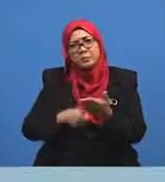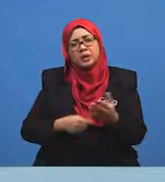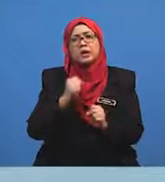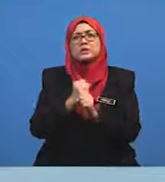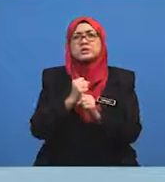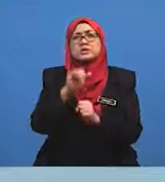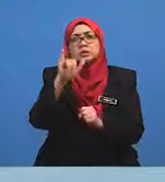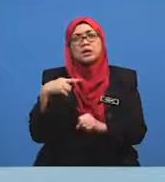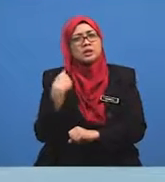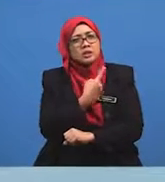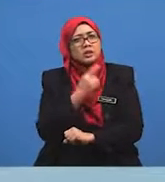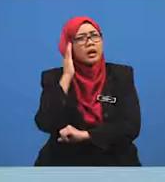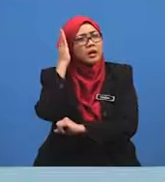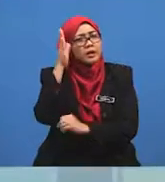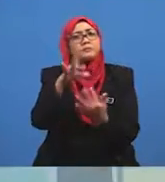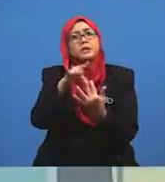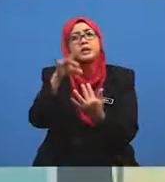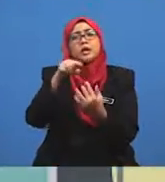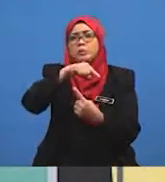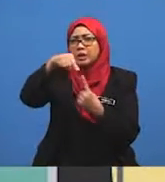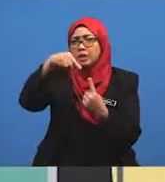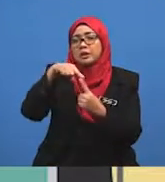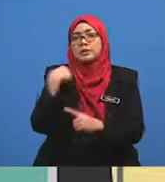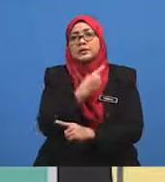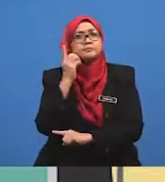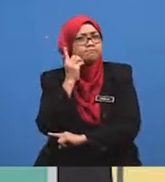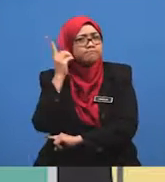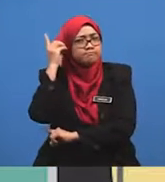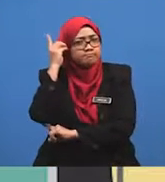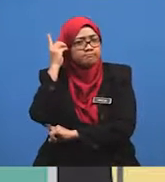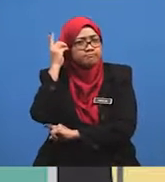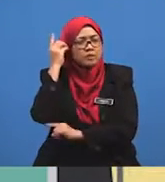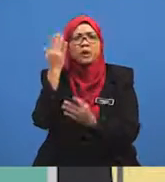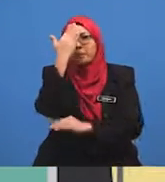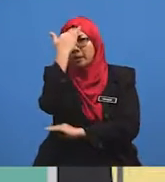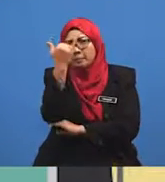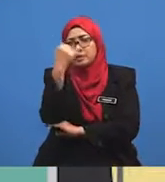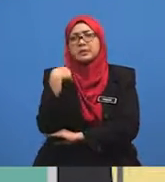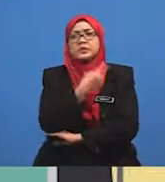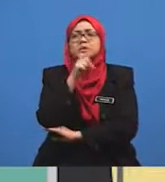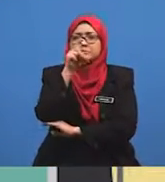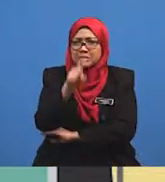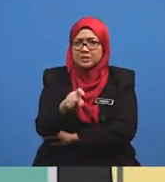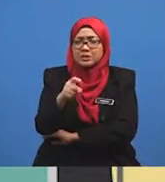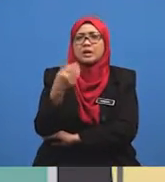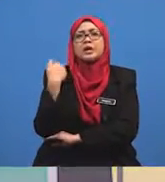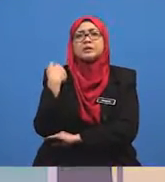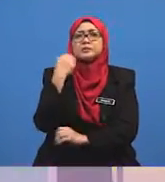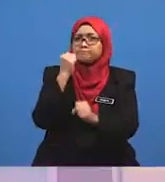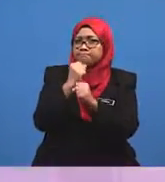akan pilih apabila dewasa nanti? Mengapa kita perlu mempunyai kerjaya dan